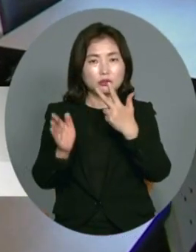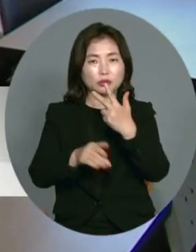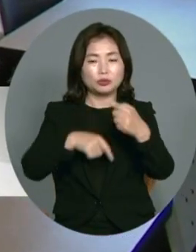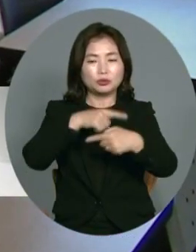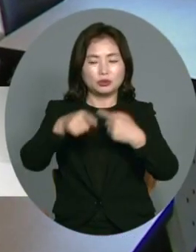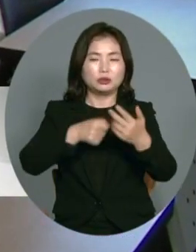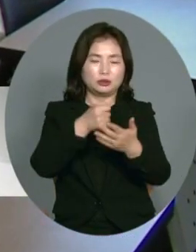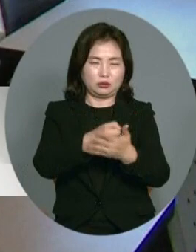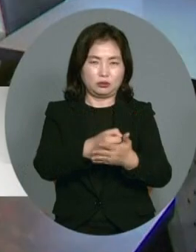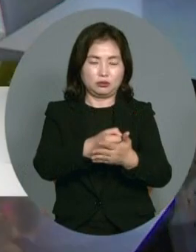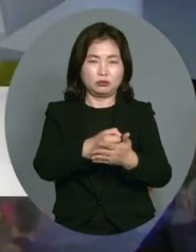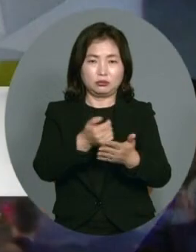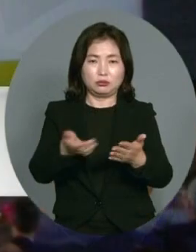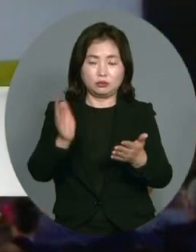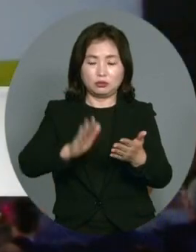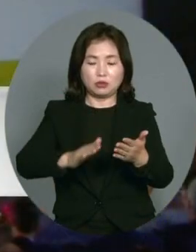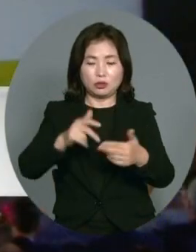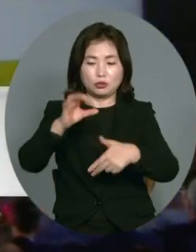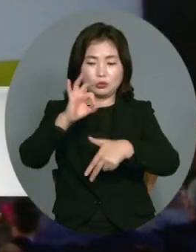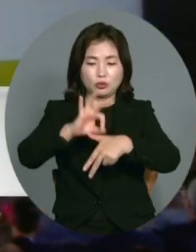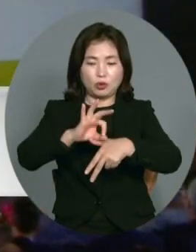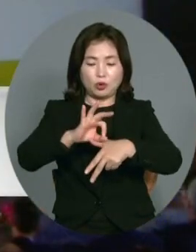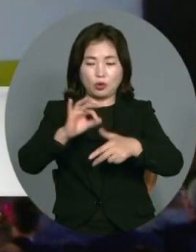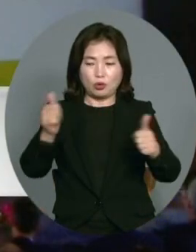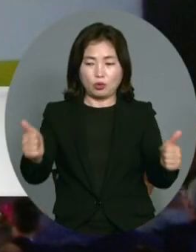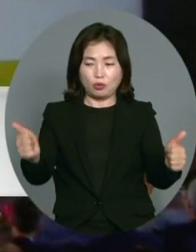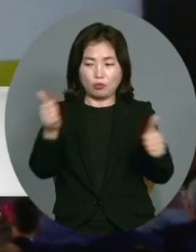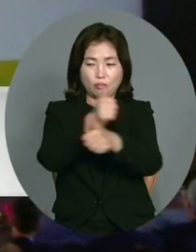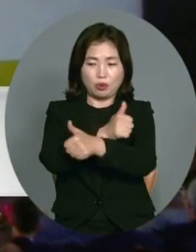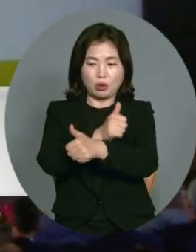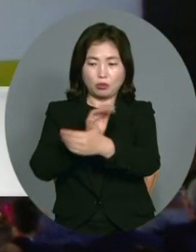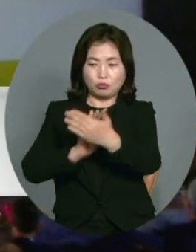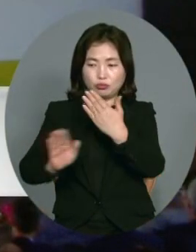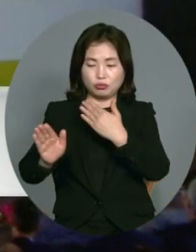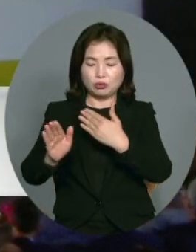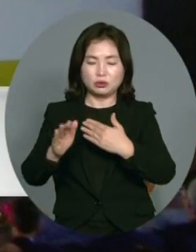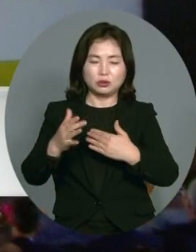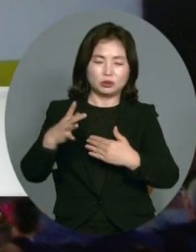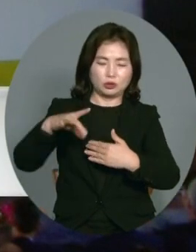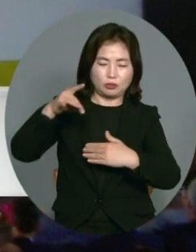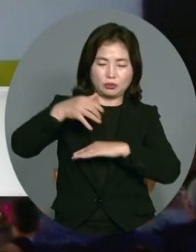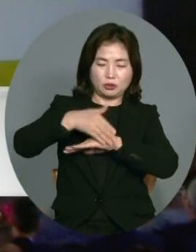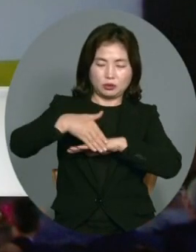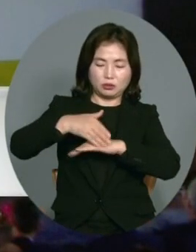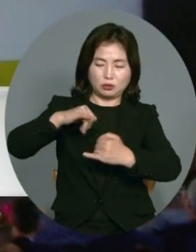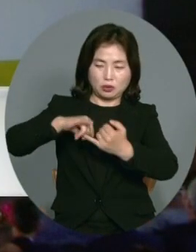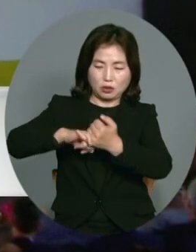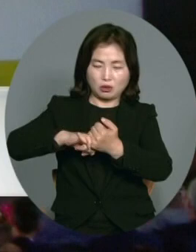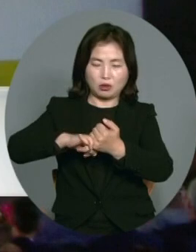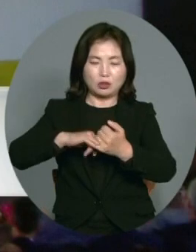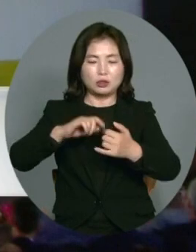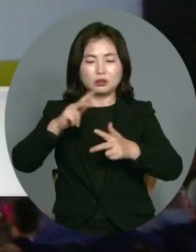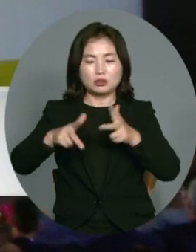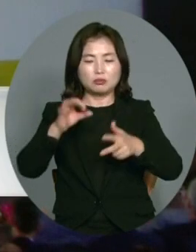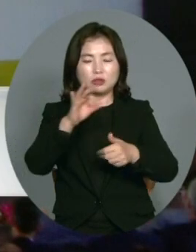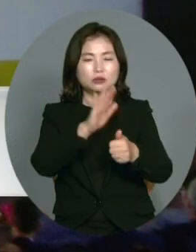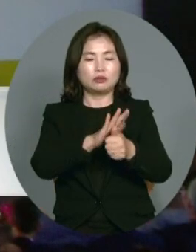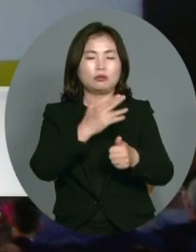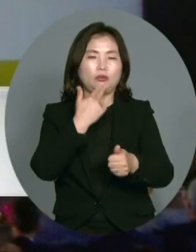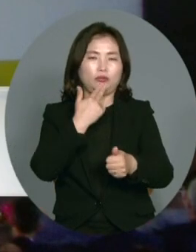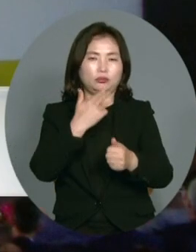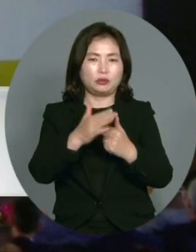운영하기로 했습니다. 그런데 울진군이 신임 군수 취임 이후 당초 약속한 사업비를 제대로 지원해주지